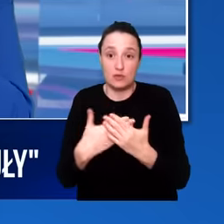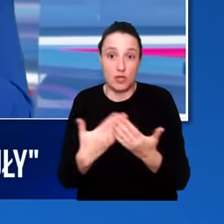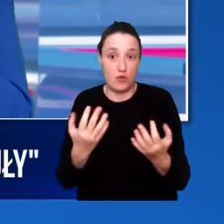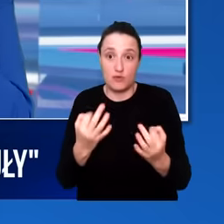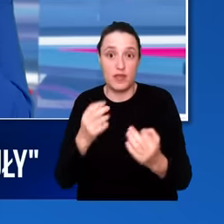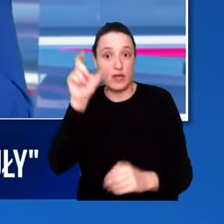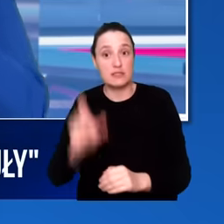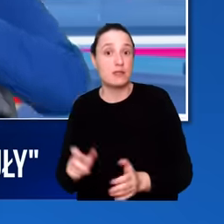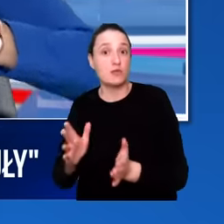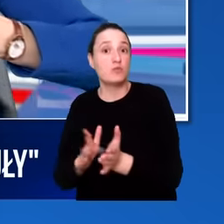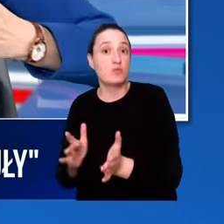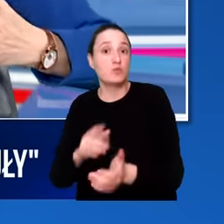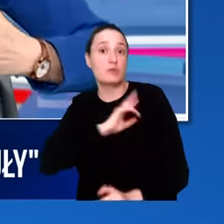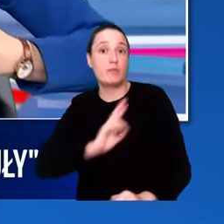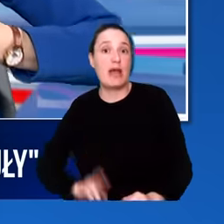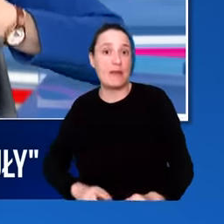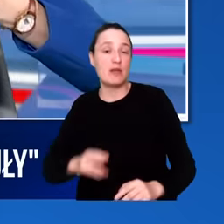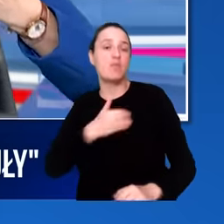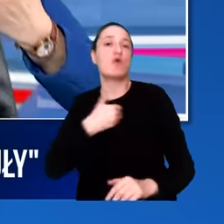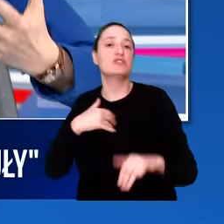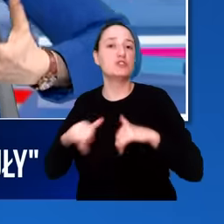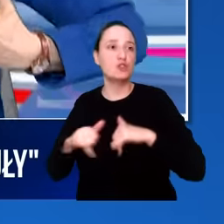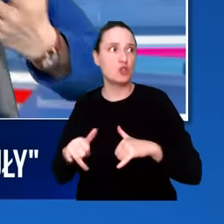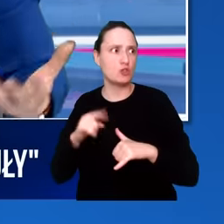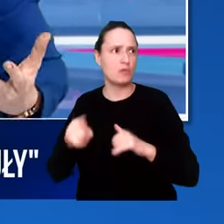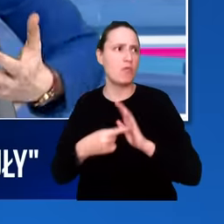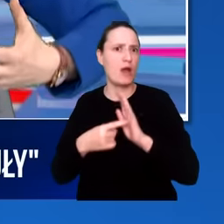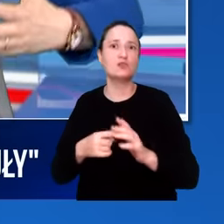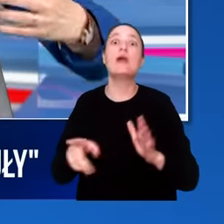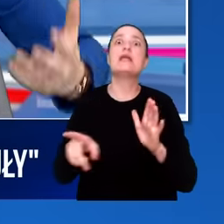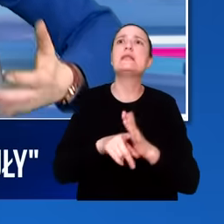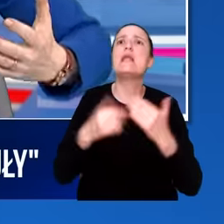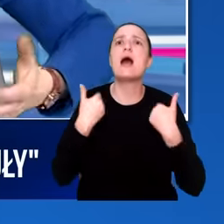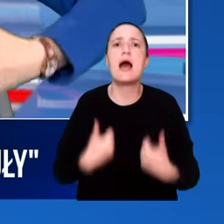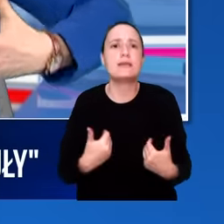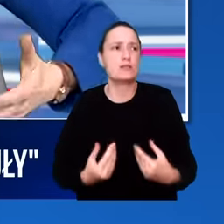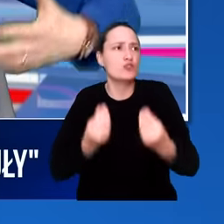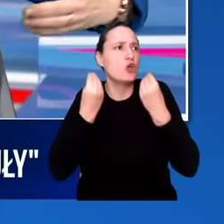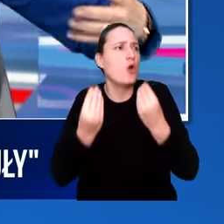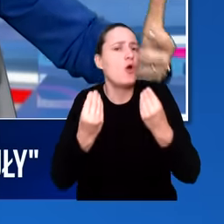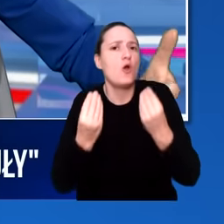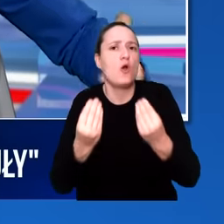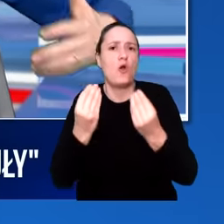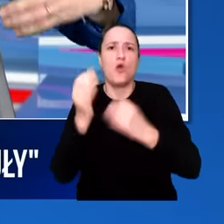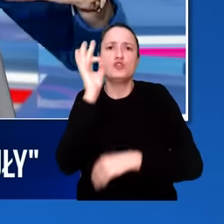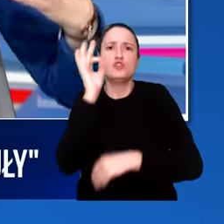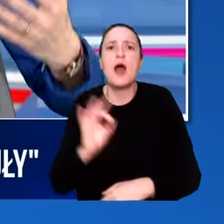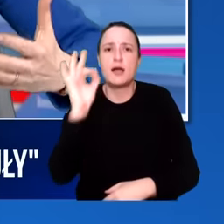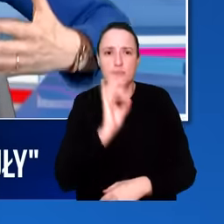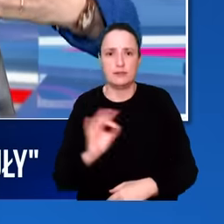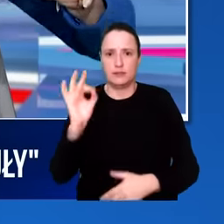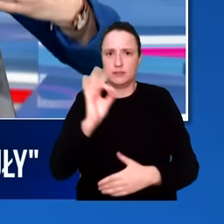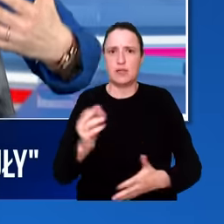polskiego rządu jako coś, co ma być dla nas wielką szansą, bo pan premier Donald Tusk mówi, jest bardzo niebezpiecznie,